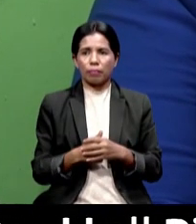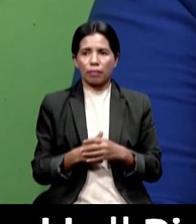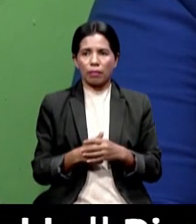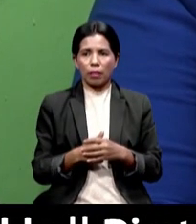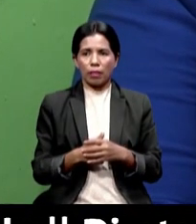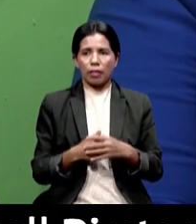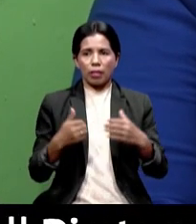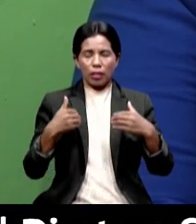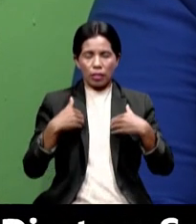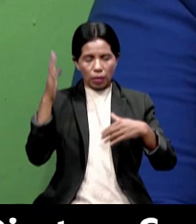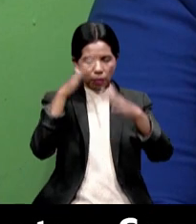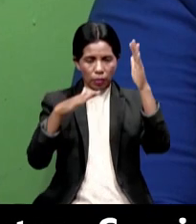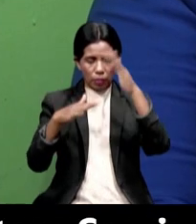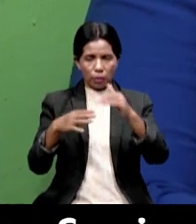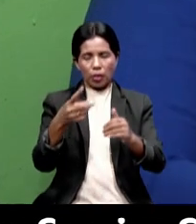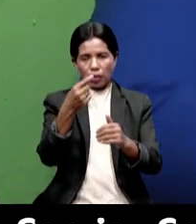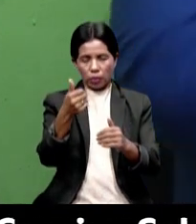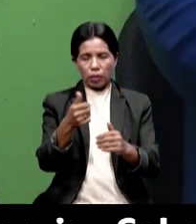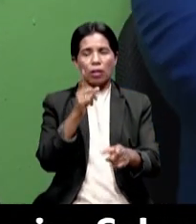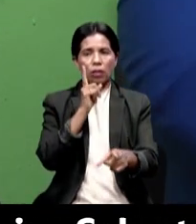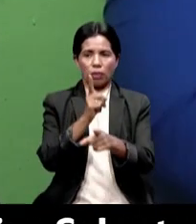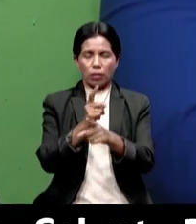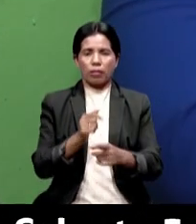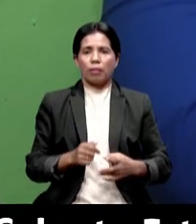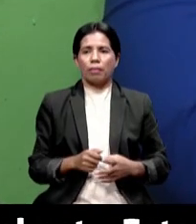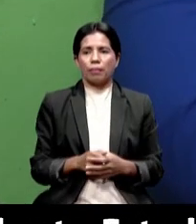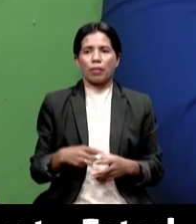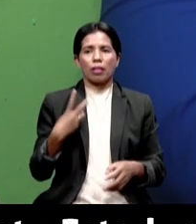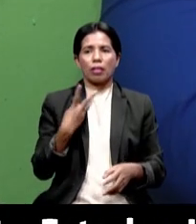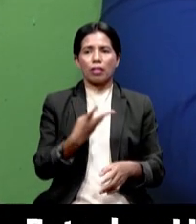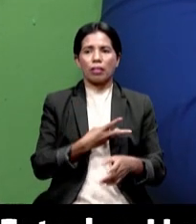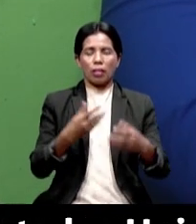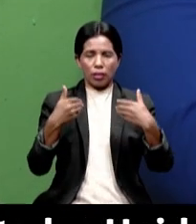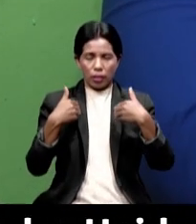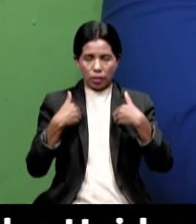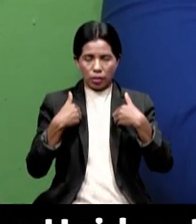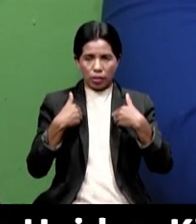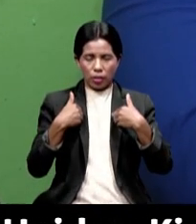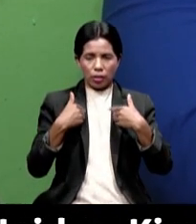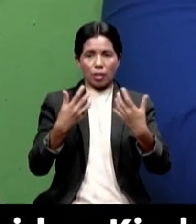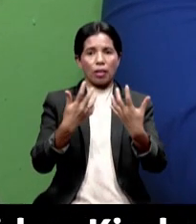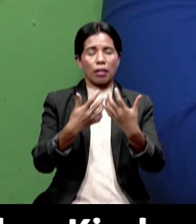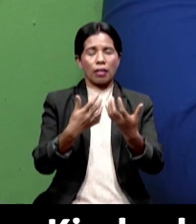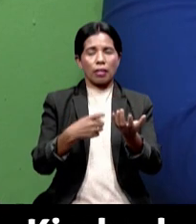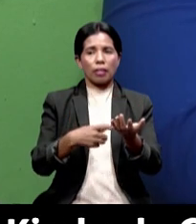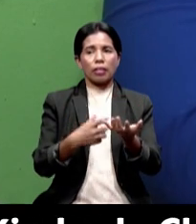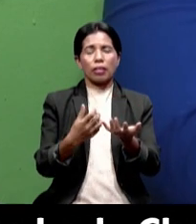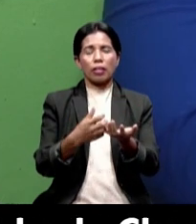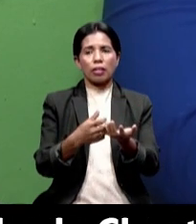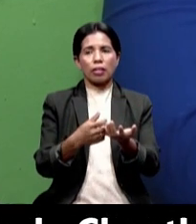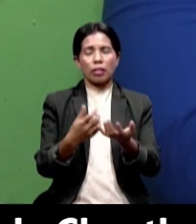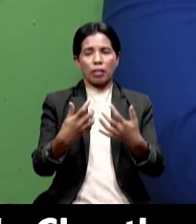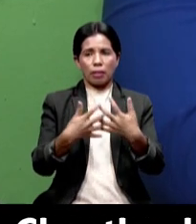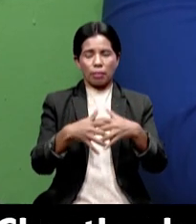máximo ka hetam problema ituang ane lostuni ita iha máquina bomba B